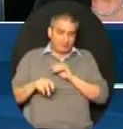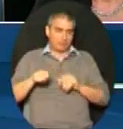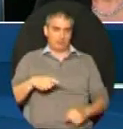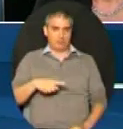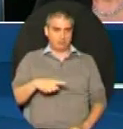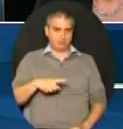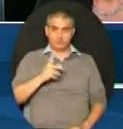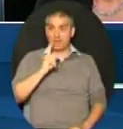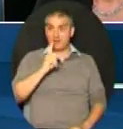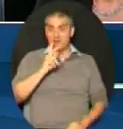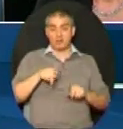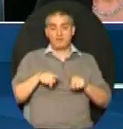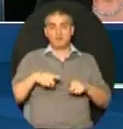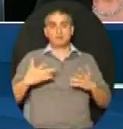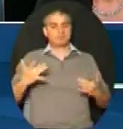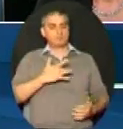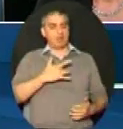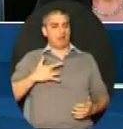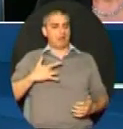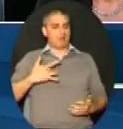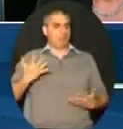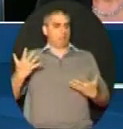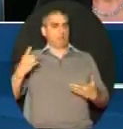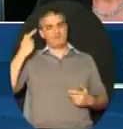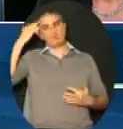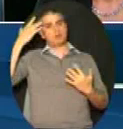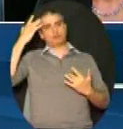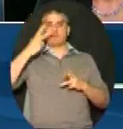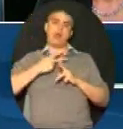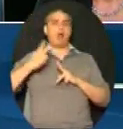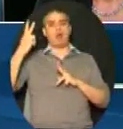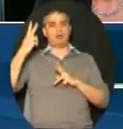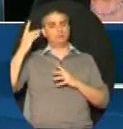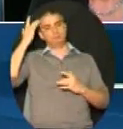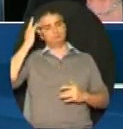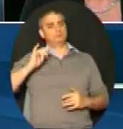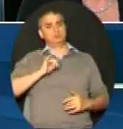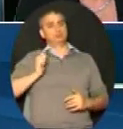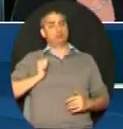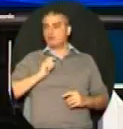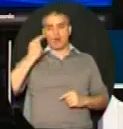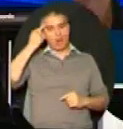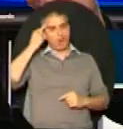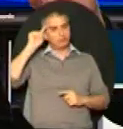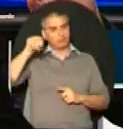הכנסת. אבל לפעמים האגו והמחשבה אך ורק על הגחמות האישיות שלך, מבלי לחשוב על השקלול